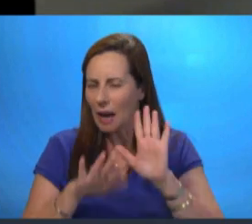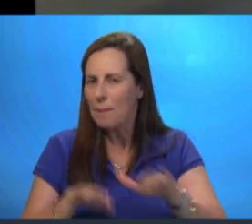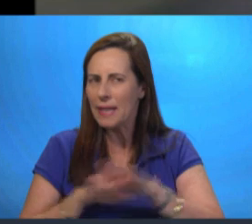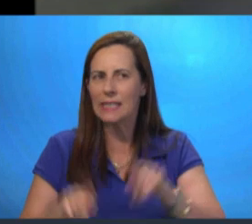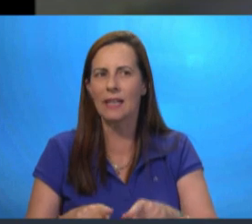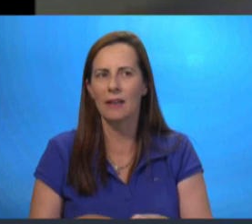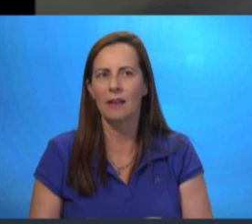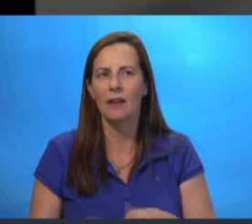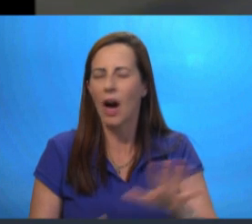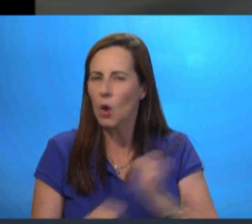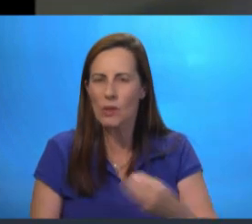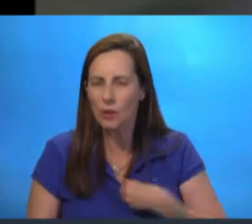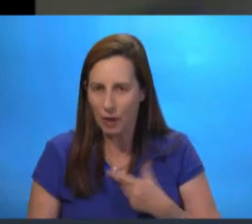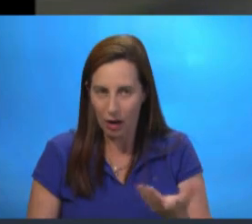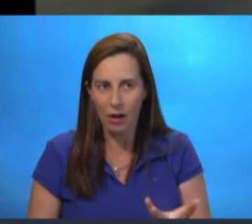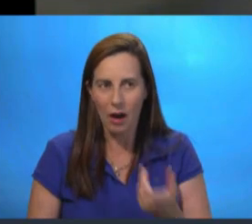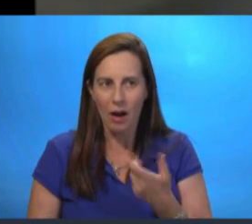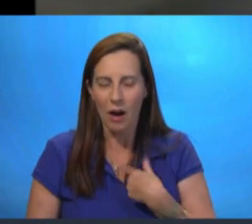ששכחתם מסוגמה. יום, עשתה לי טובה.